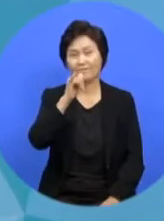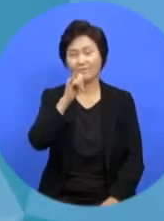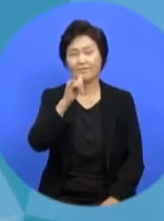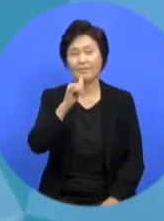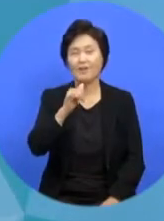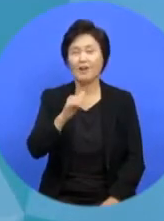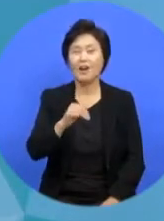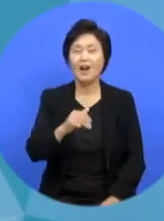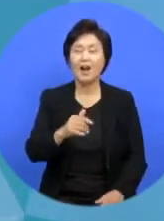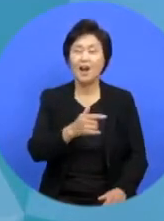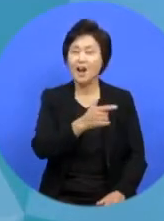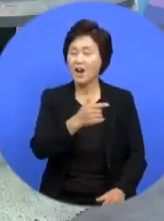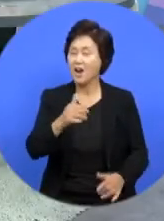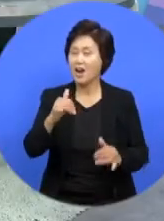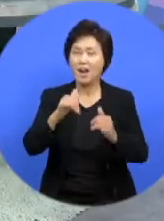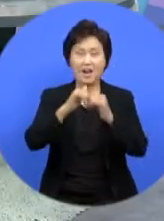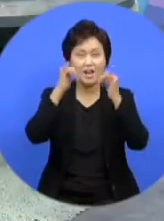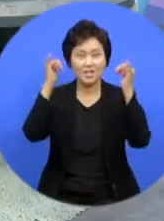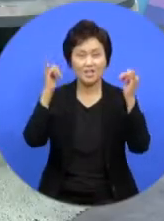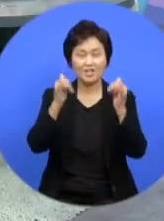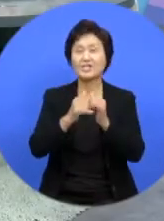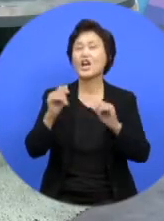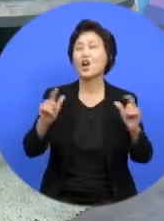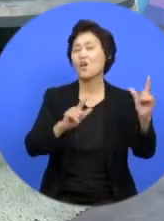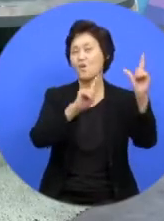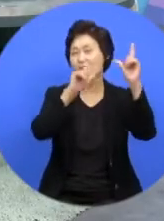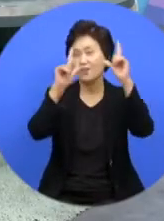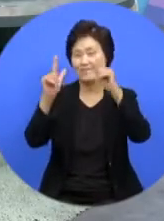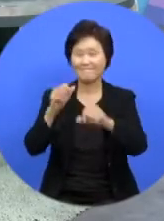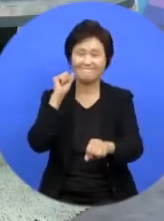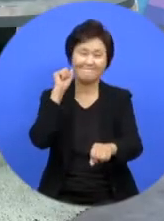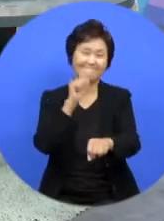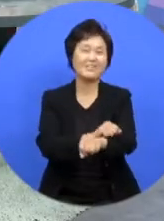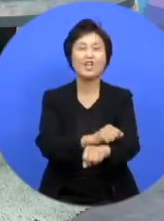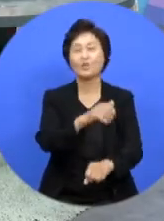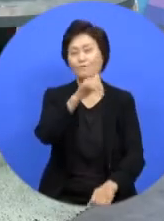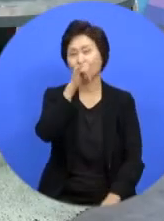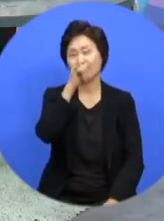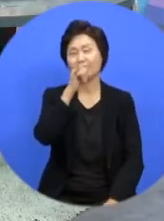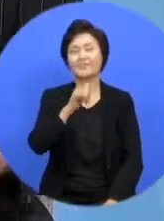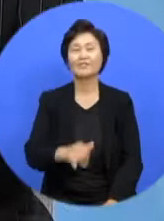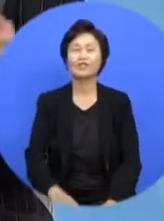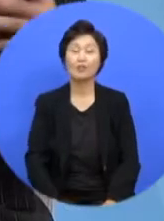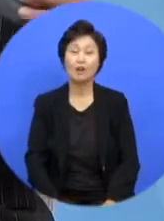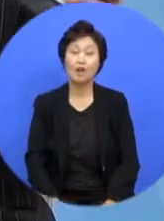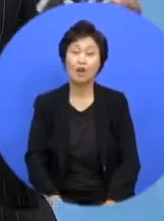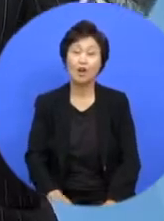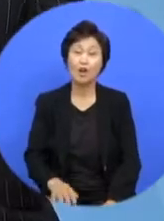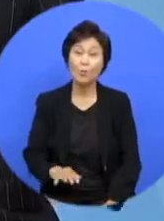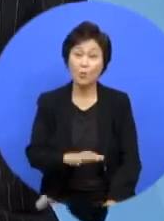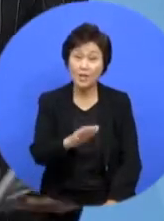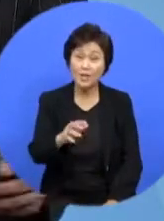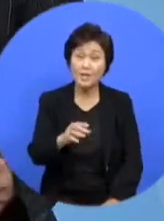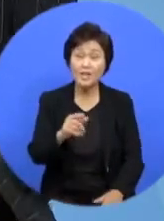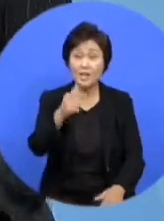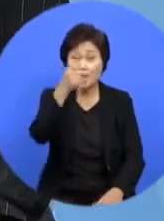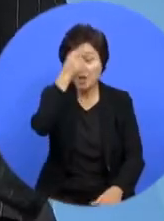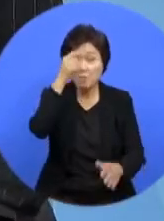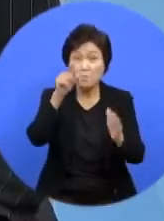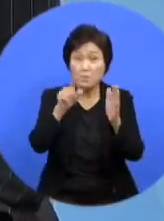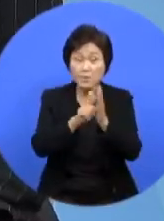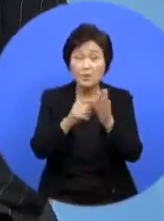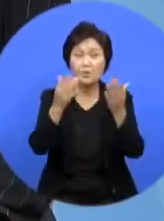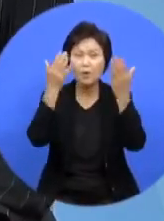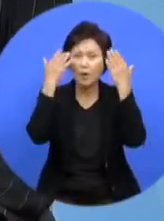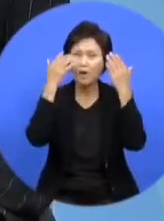성공적으로 하고 있어요. 예. 근데 지금 네. 제가 중요한 게 한 가지 있어요. 우리 저 빅하트 크리스천 스쿨이 16년 전에 세워졌기